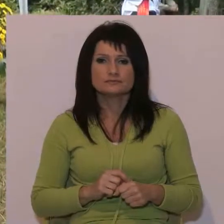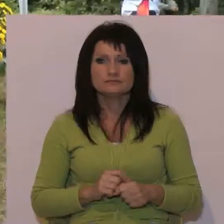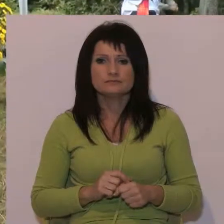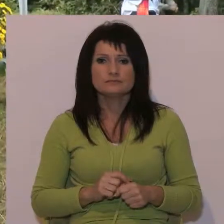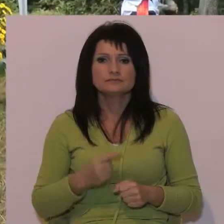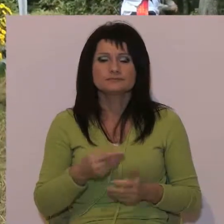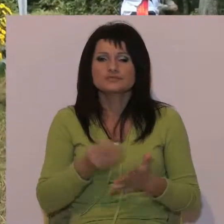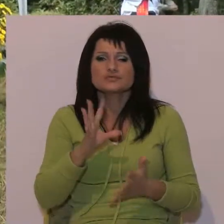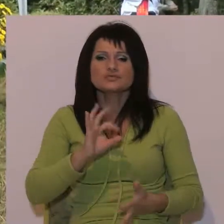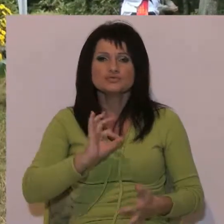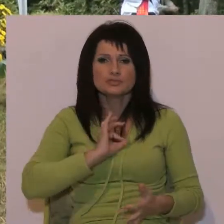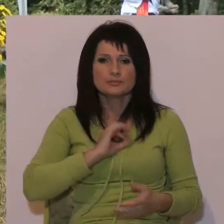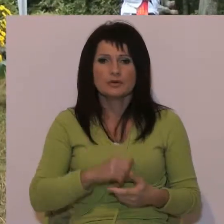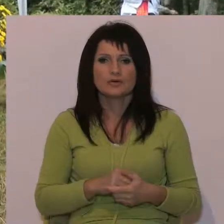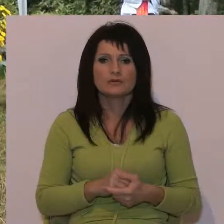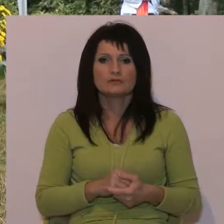Drodzy moi,